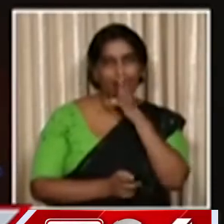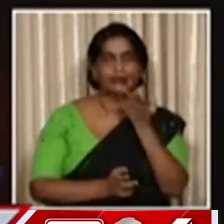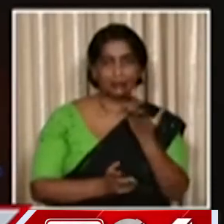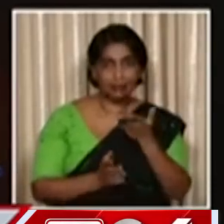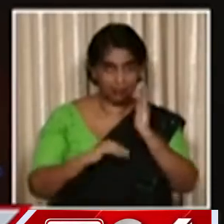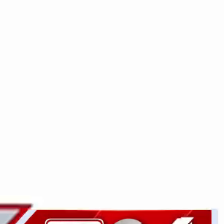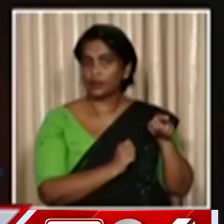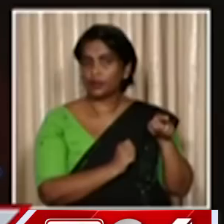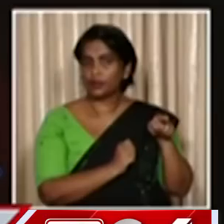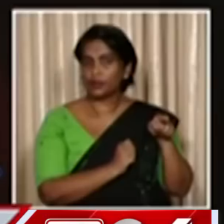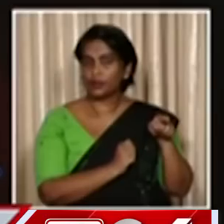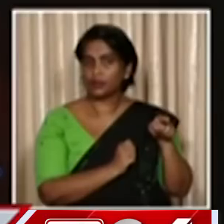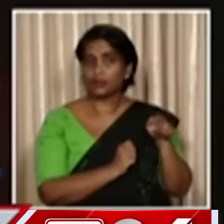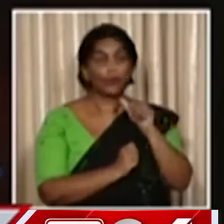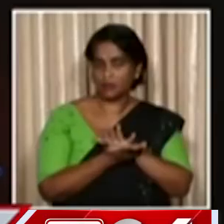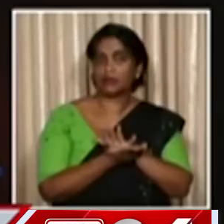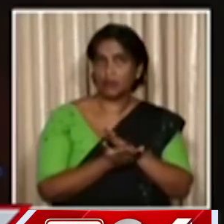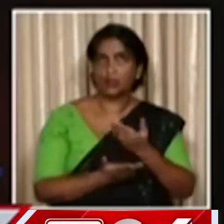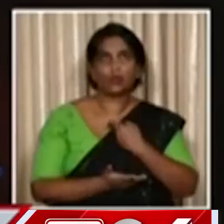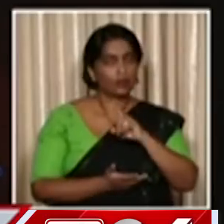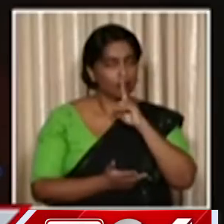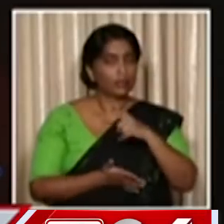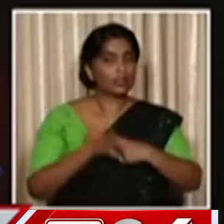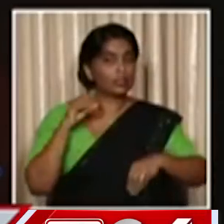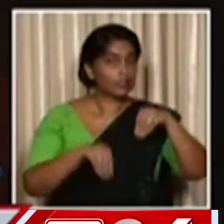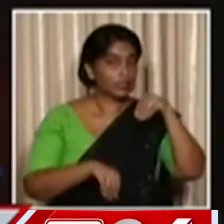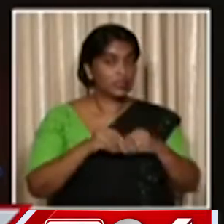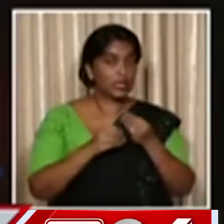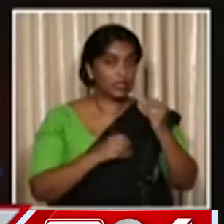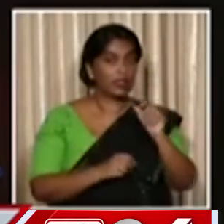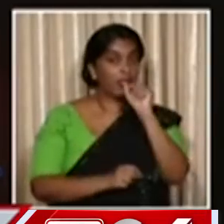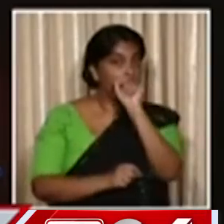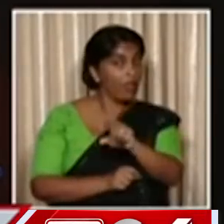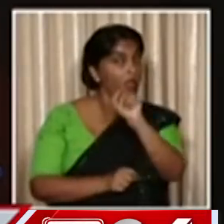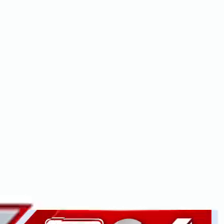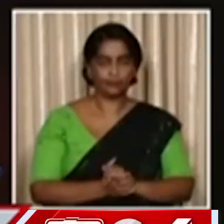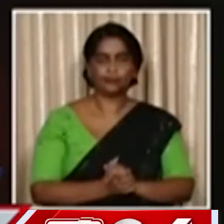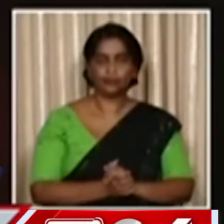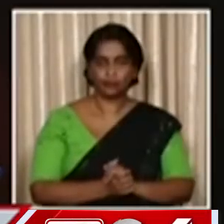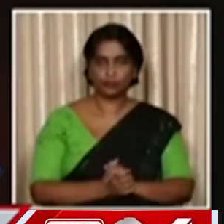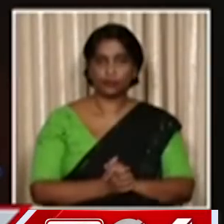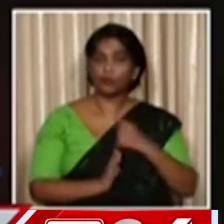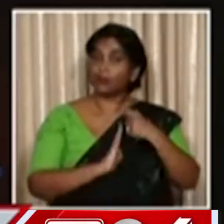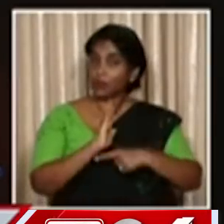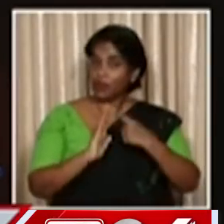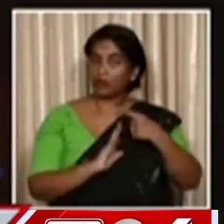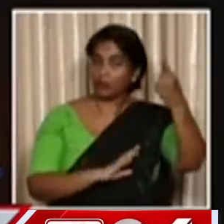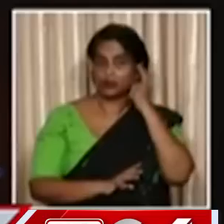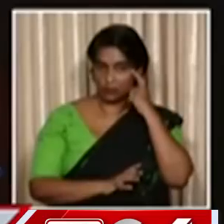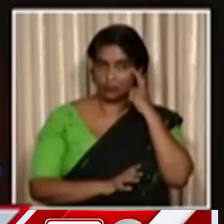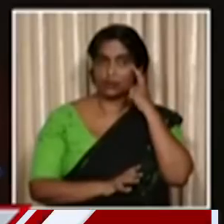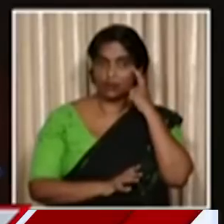මේකද සිස්ටම් චේන්ජ් එක? පැහැදිලිවම කියනවා ඡන්දෙ දෙනකොට නමින් නමට ඉල්ලන්නට ඕන ඡන්දෙ. මුළු රටම දැනගන්නට